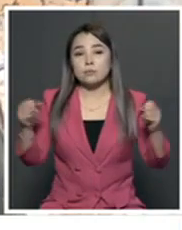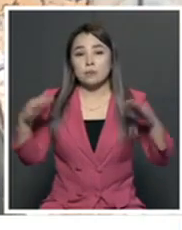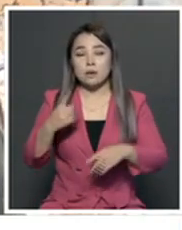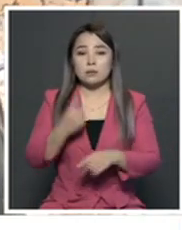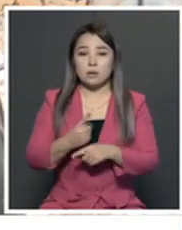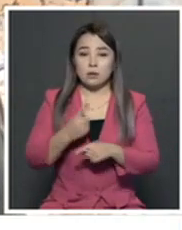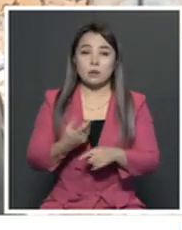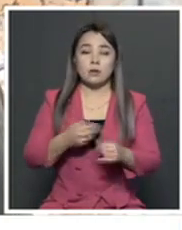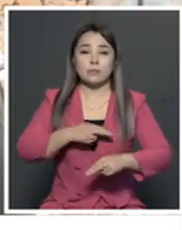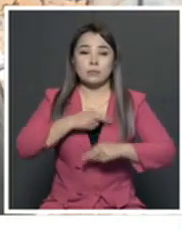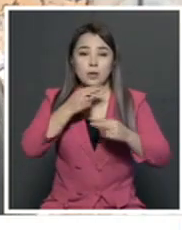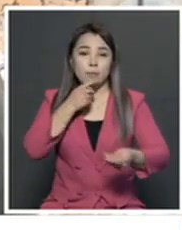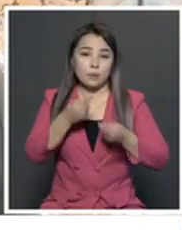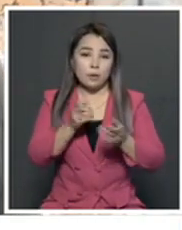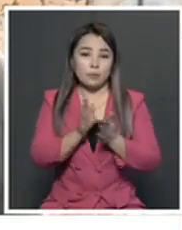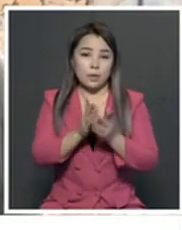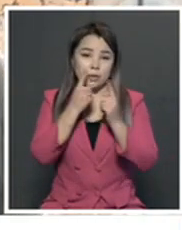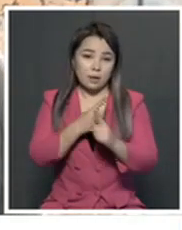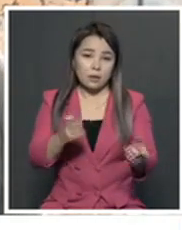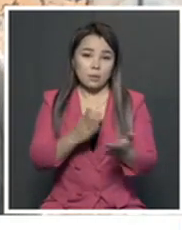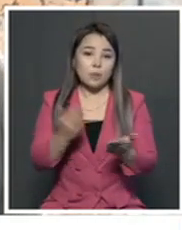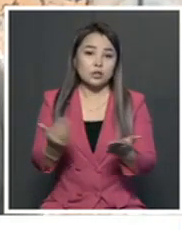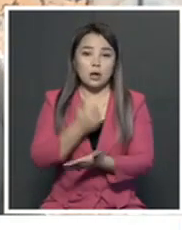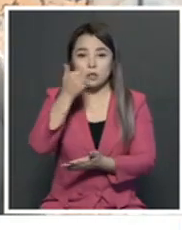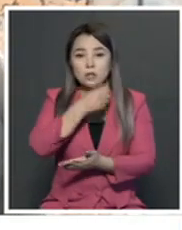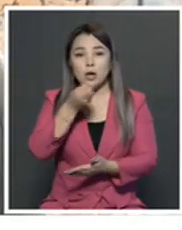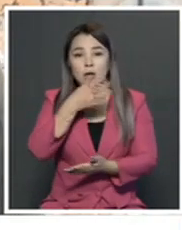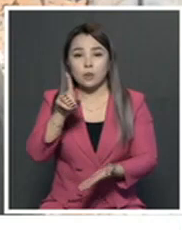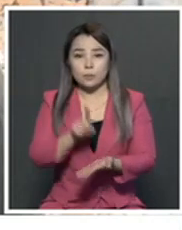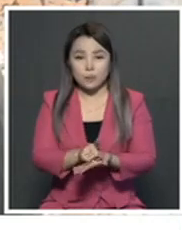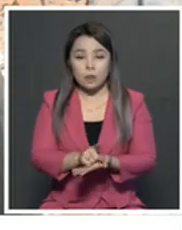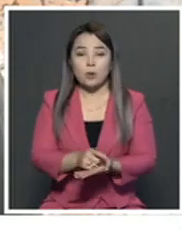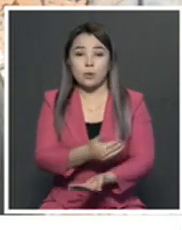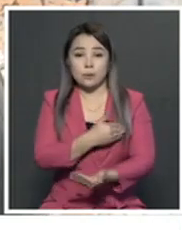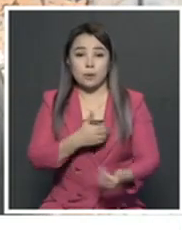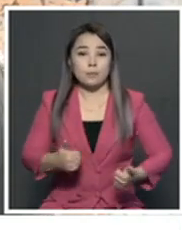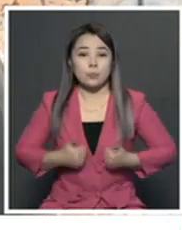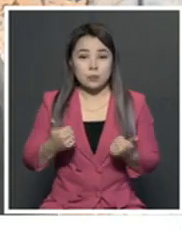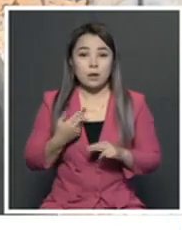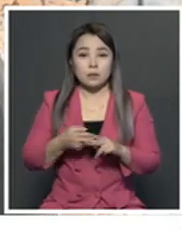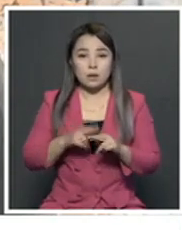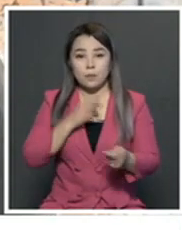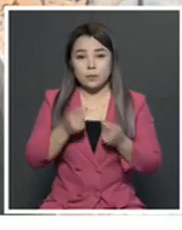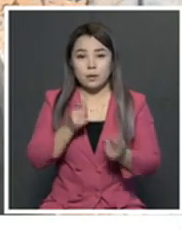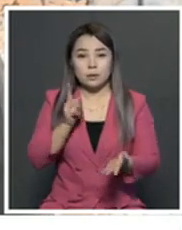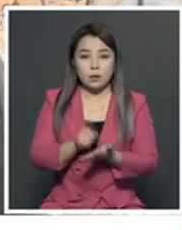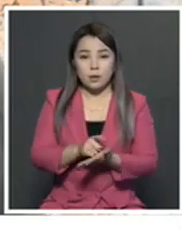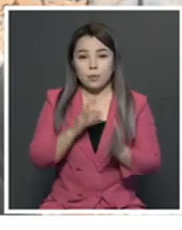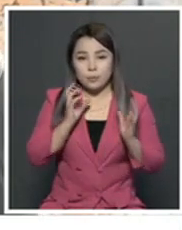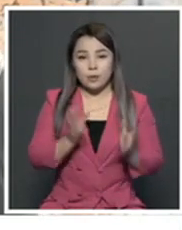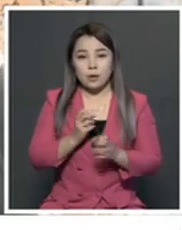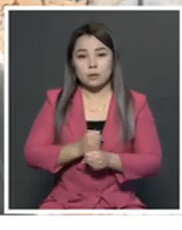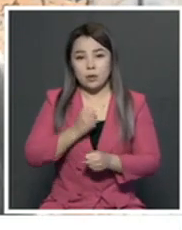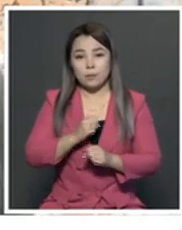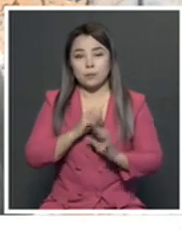жерде үлкен бір сақтық керек, ағайын. Жаңа жылымыз жақсылыға келсін десек, онда біз сақтық шараларын